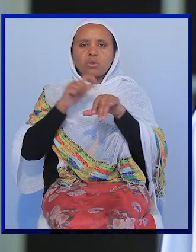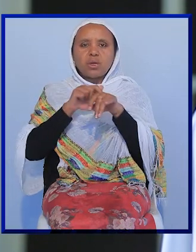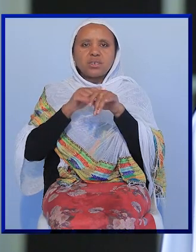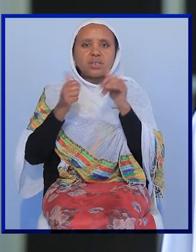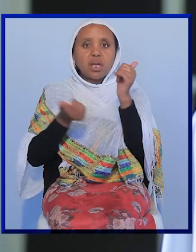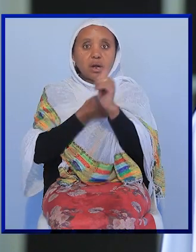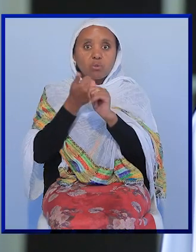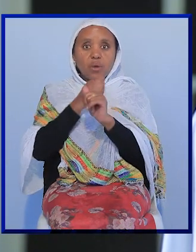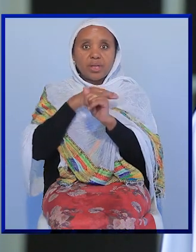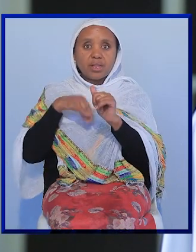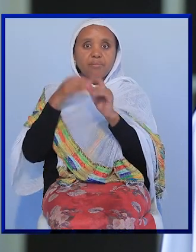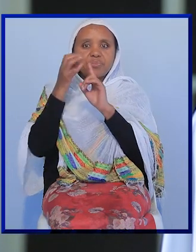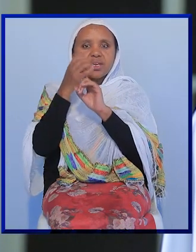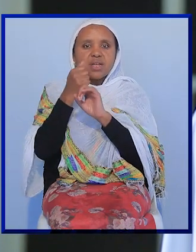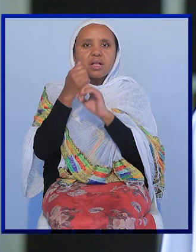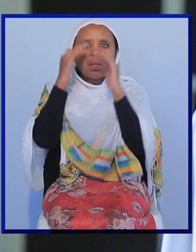ሲያሳድዷት ጌታን ይዛ